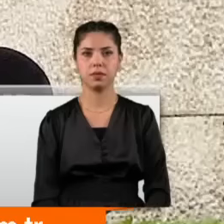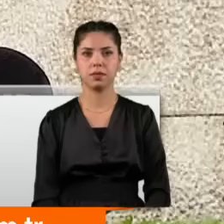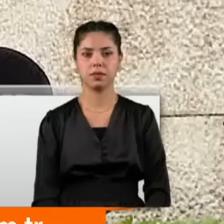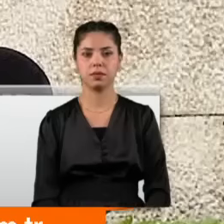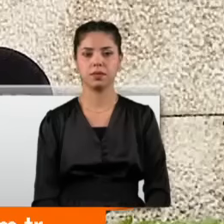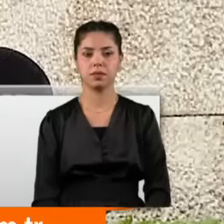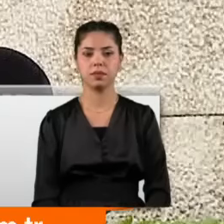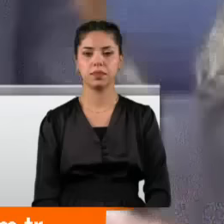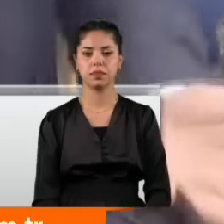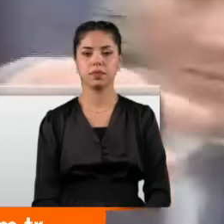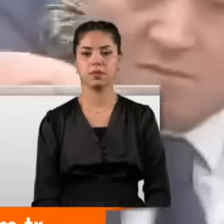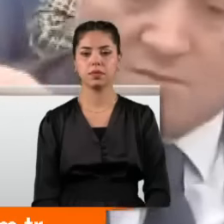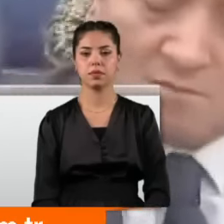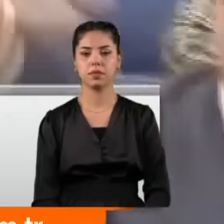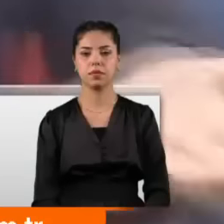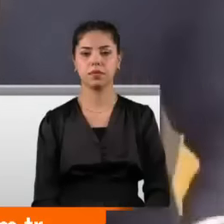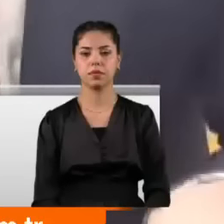Özgür Özel Bey'i aradım.